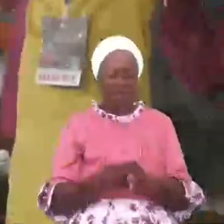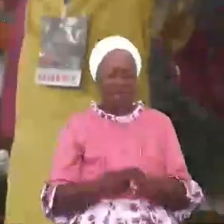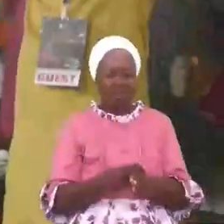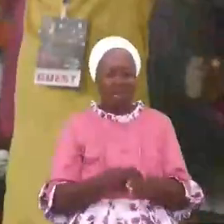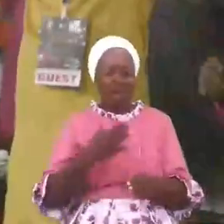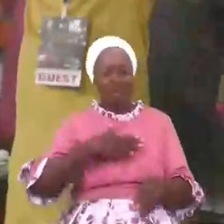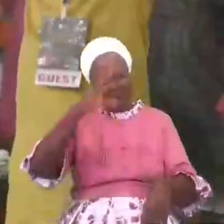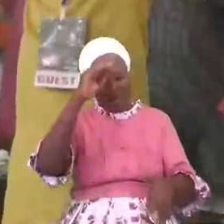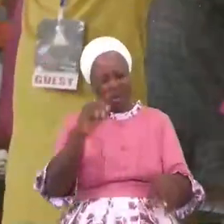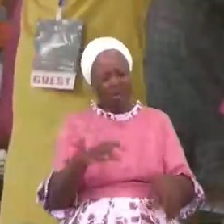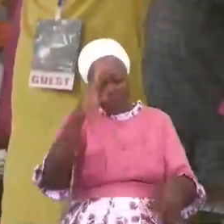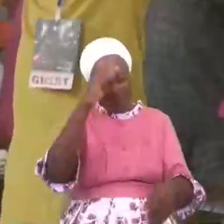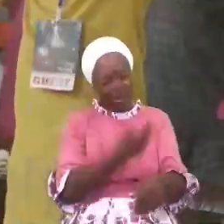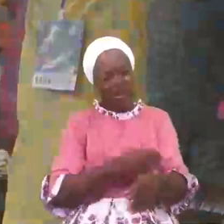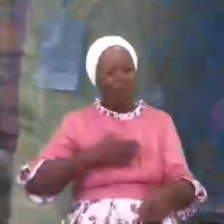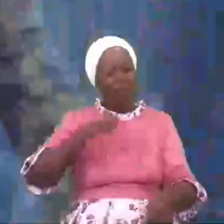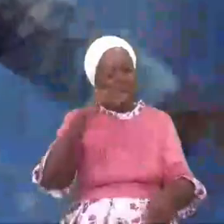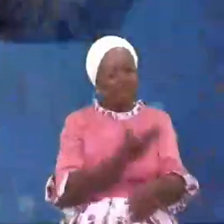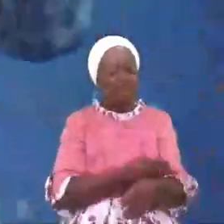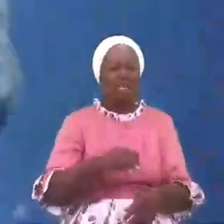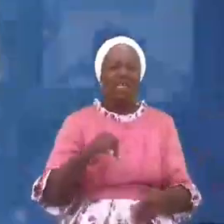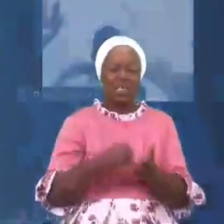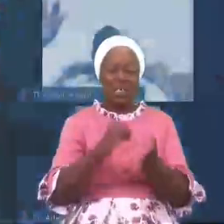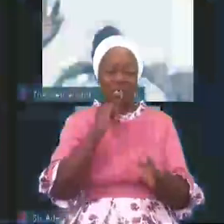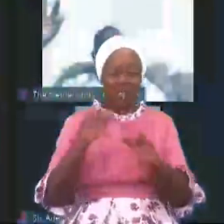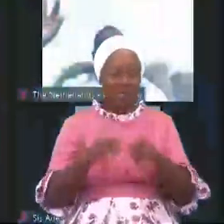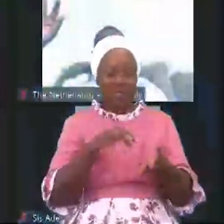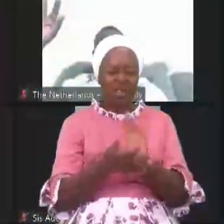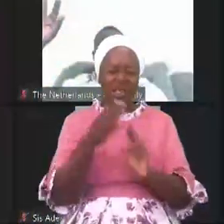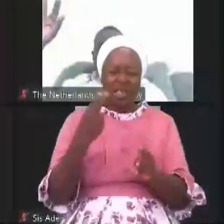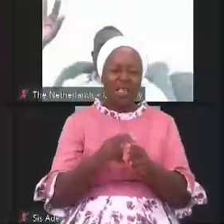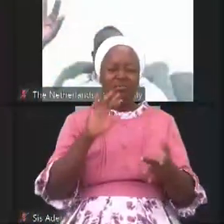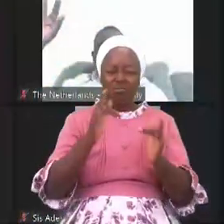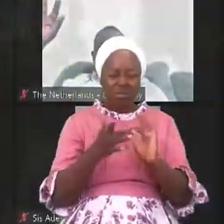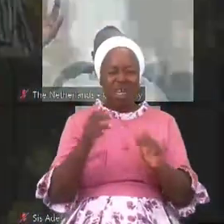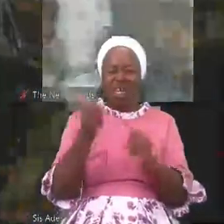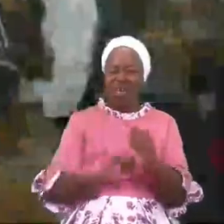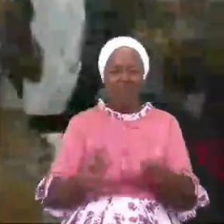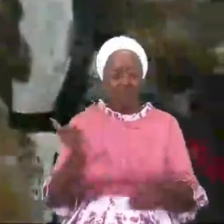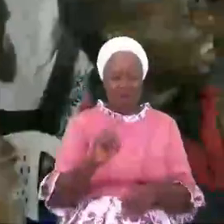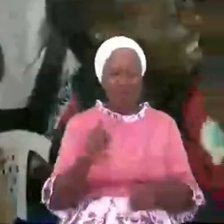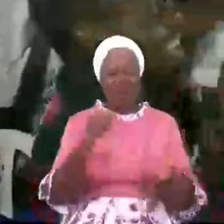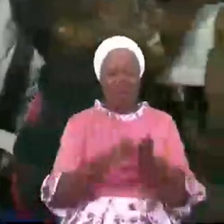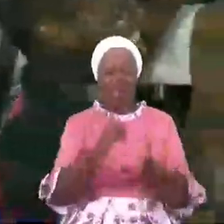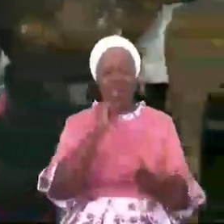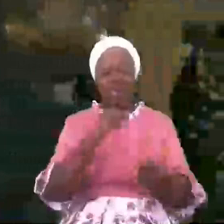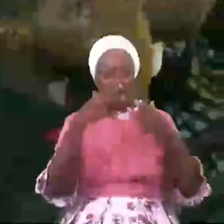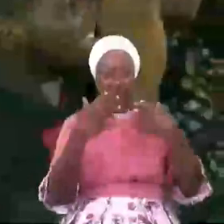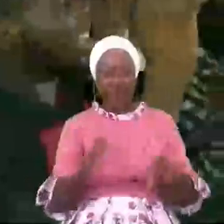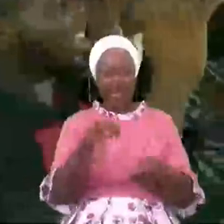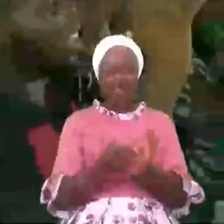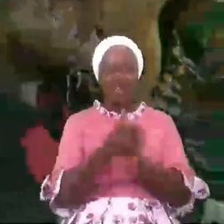là-bas, ma fille là-bas, c'est fait. En ligne, partout, c'est fait.